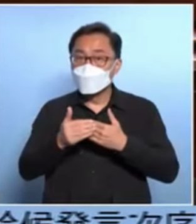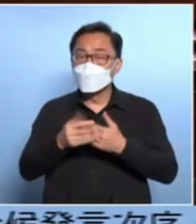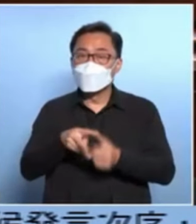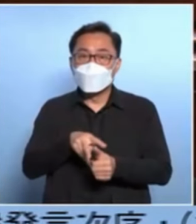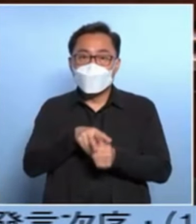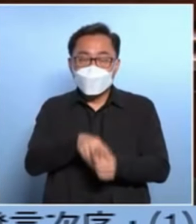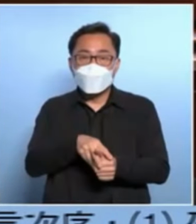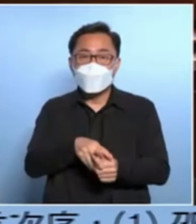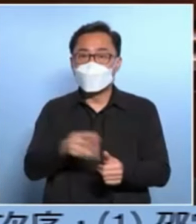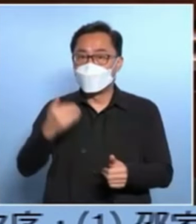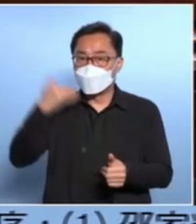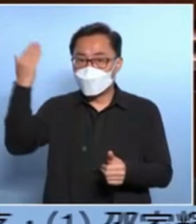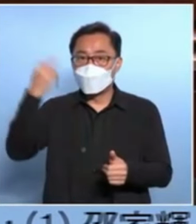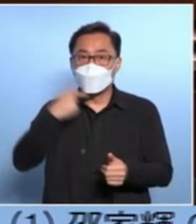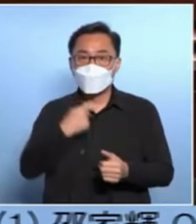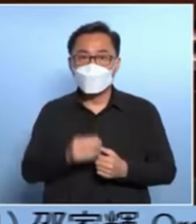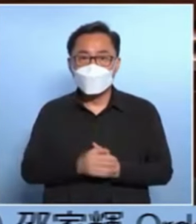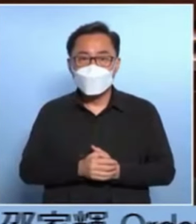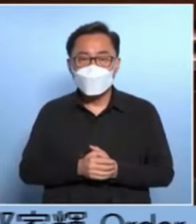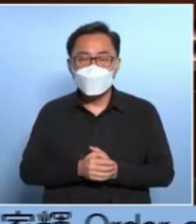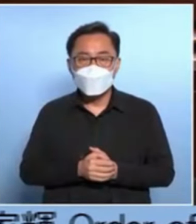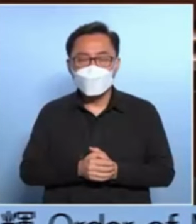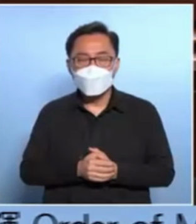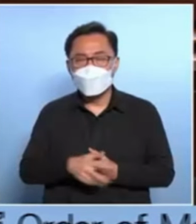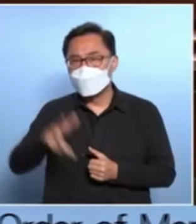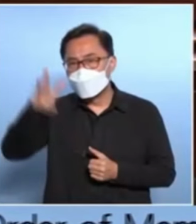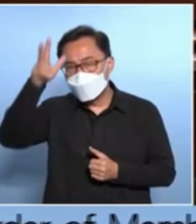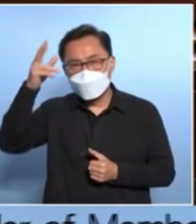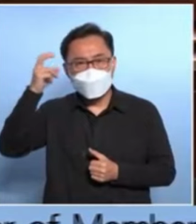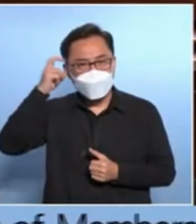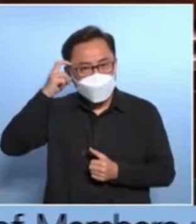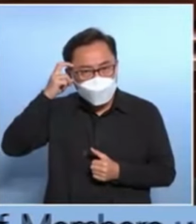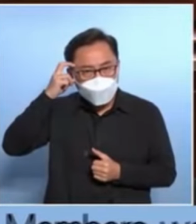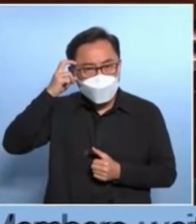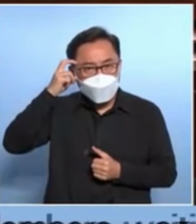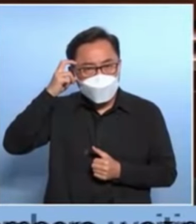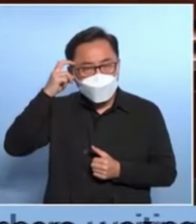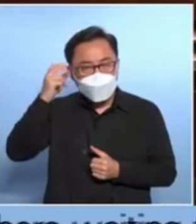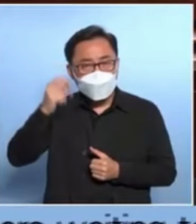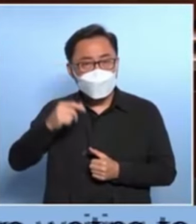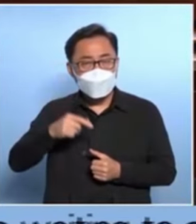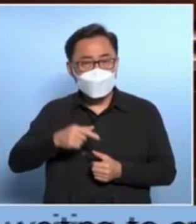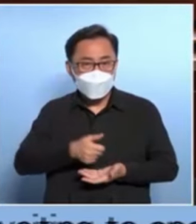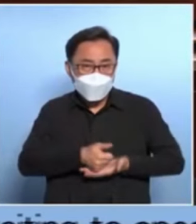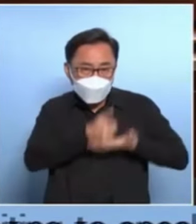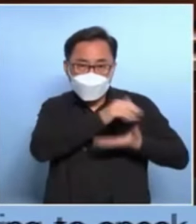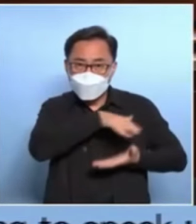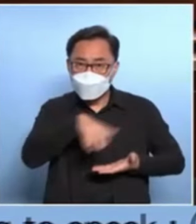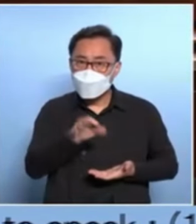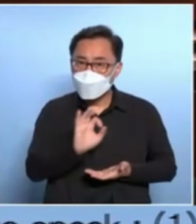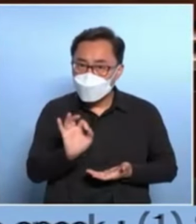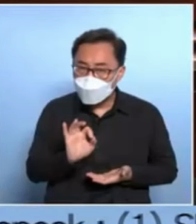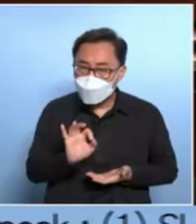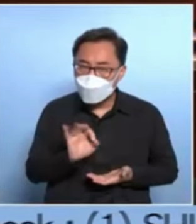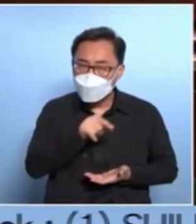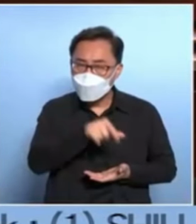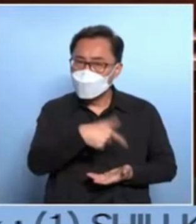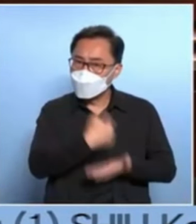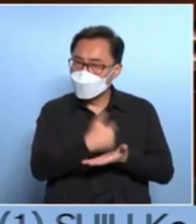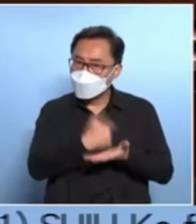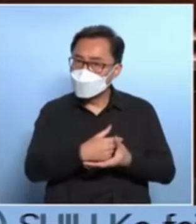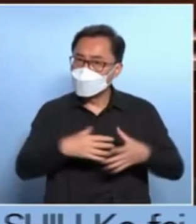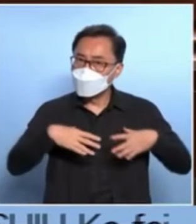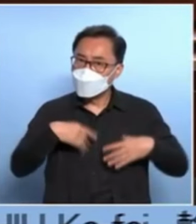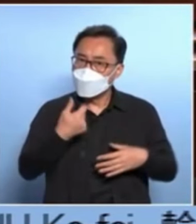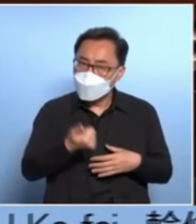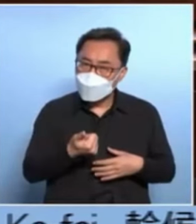制舉報咁。咁我覺得究竟政府嘅考慮係咪以兒童嘅福祉為最大嘅前提咧？其實保護兒童係